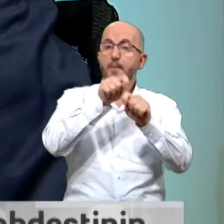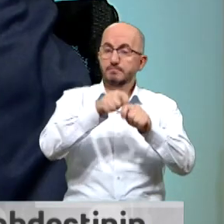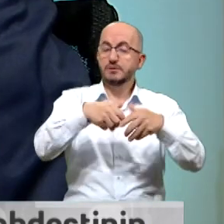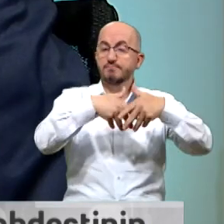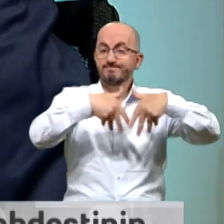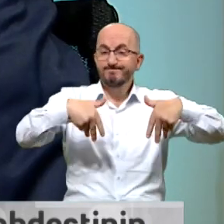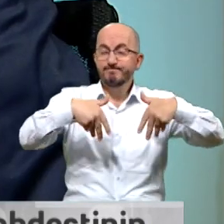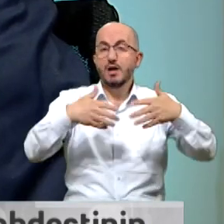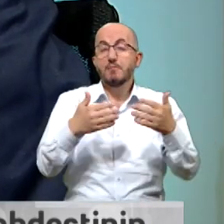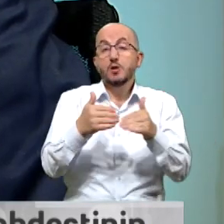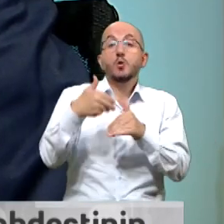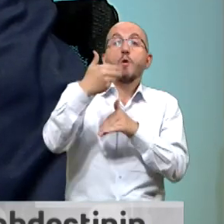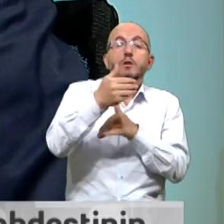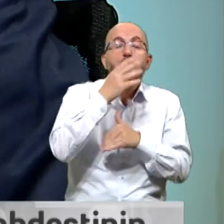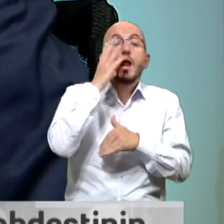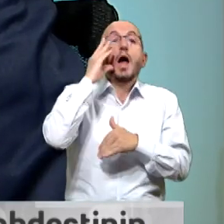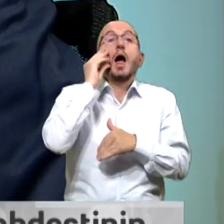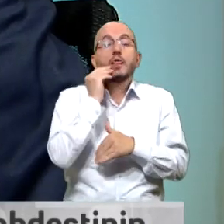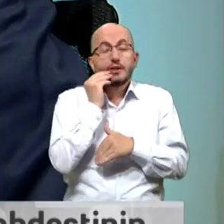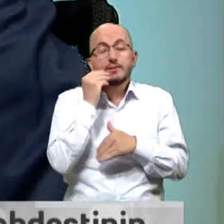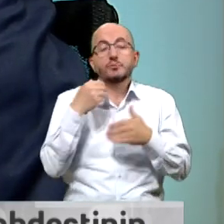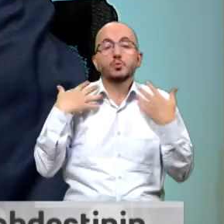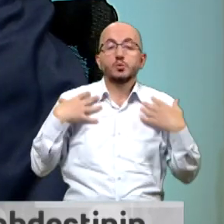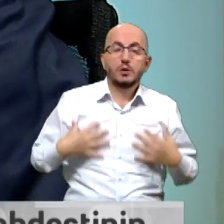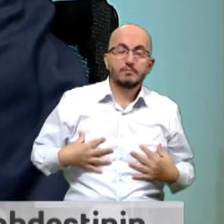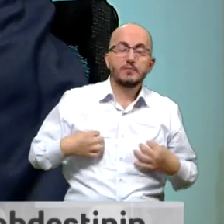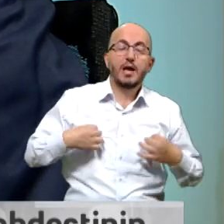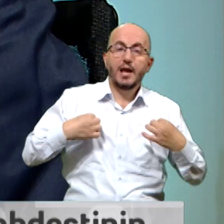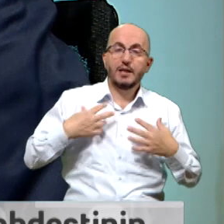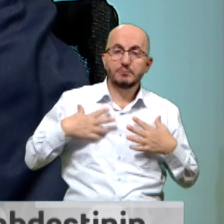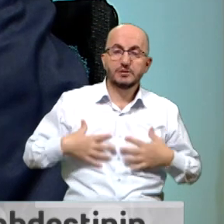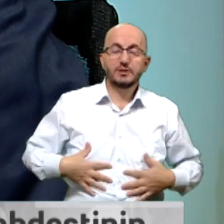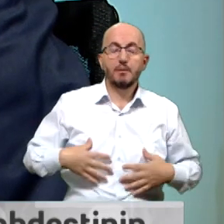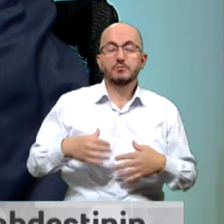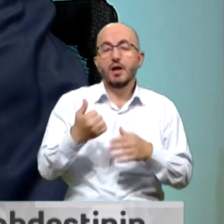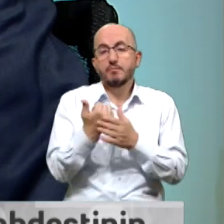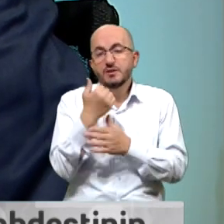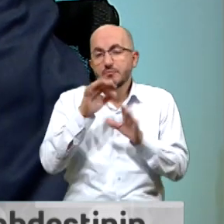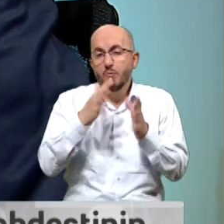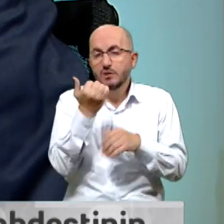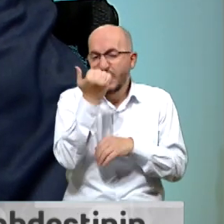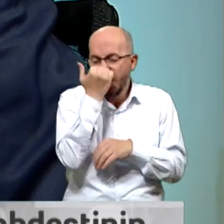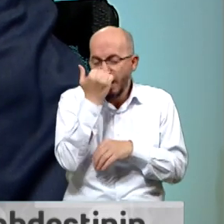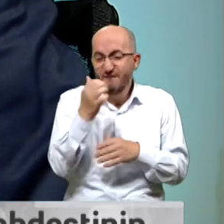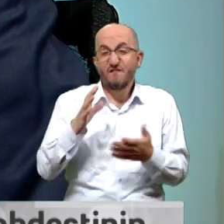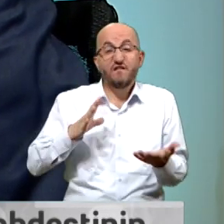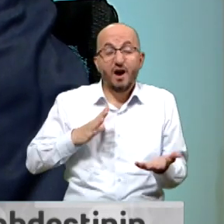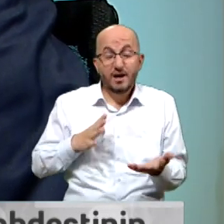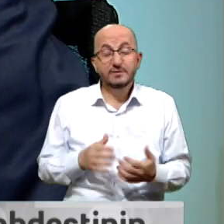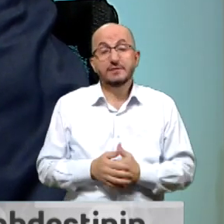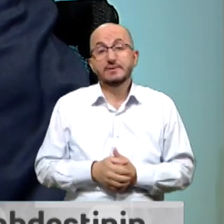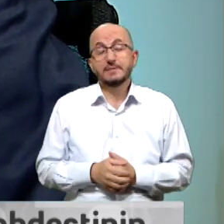Ama bilahare farkına vardım ki işte üzerimde veya elbisemde abdestimi bozan kan